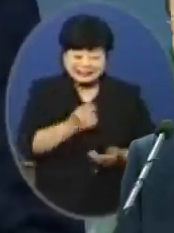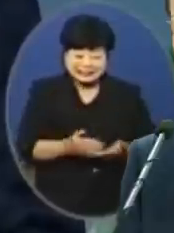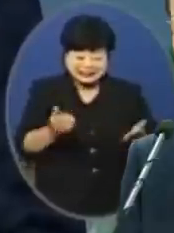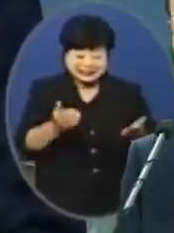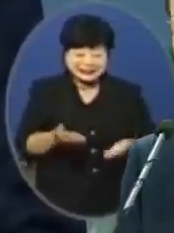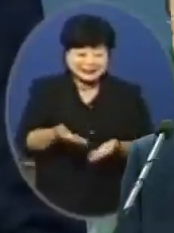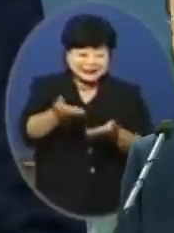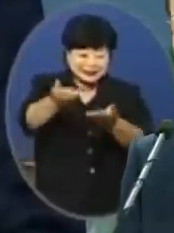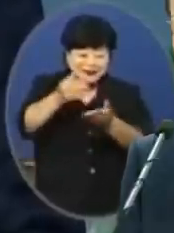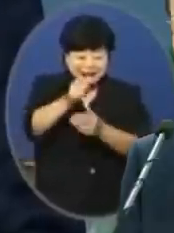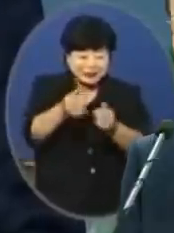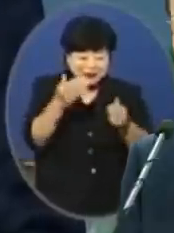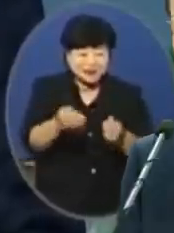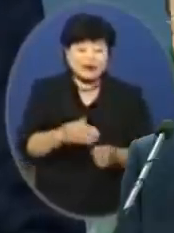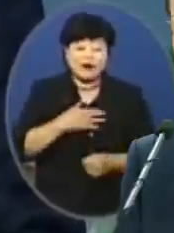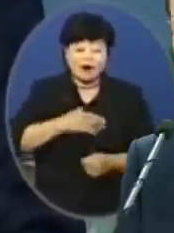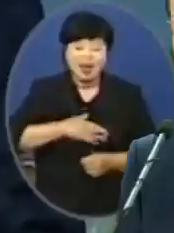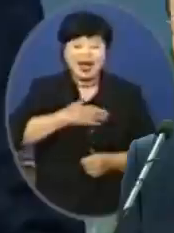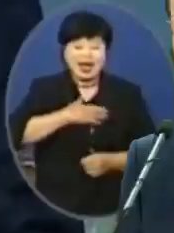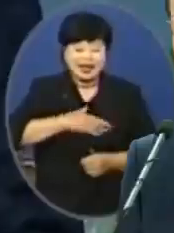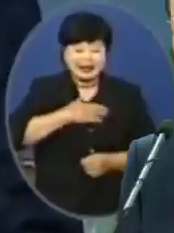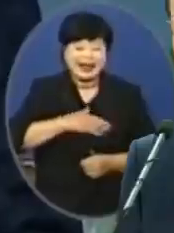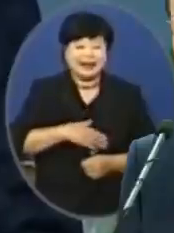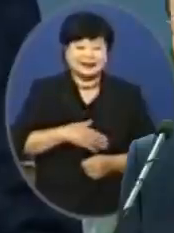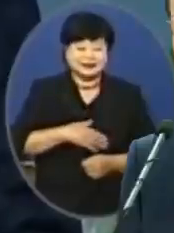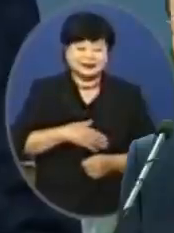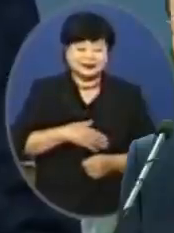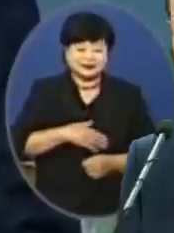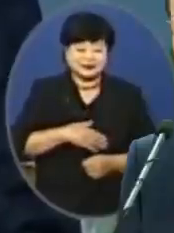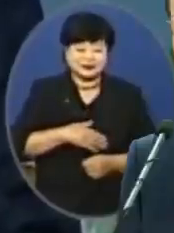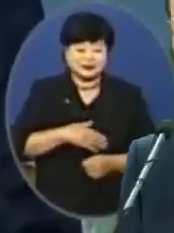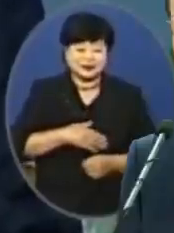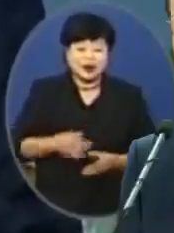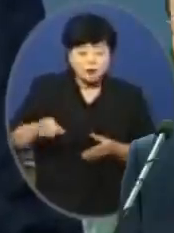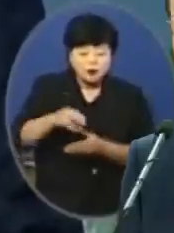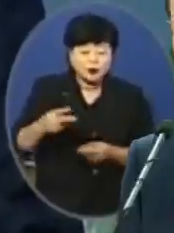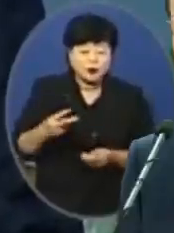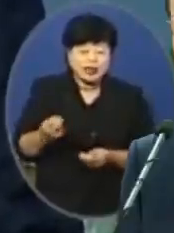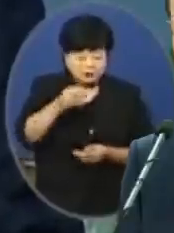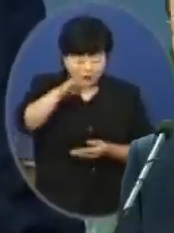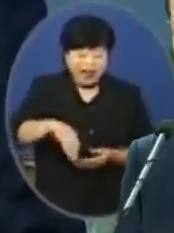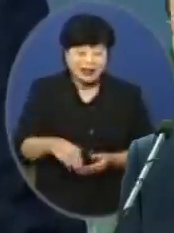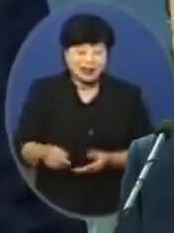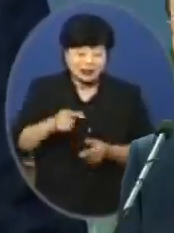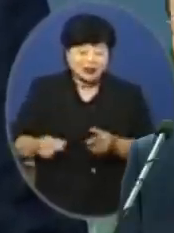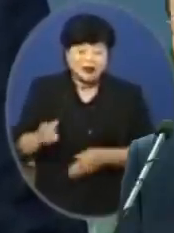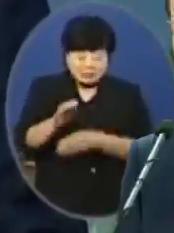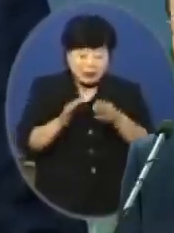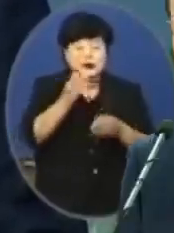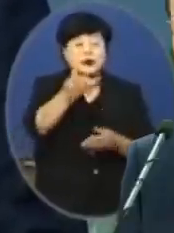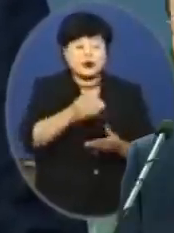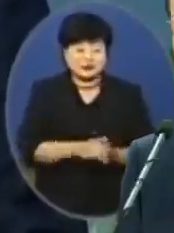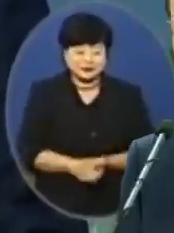보십시오. 하나님이 오냐? 갖다 부어놓고 또 가져오느라 더 채워줄